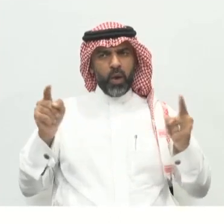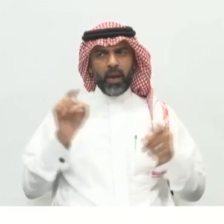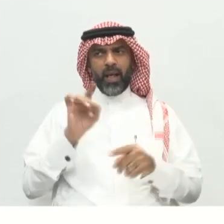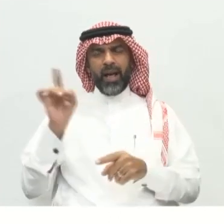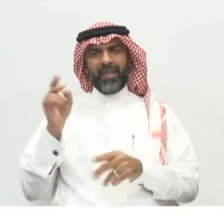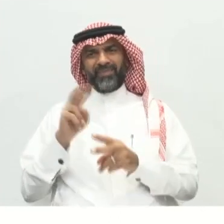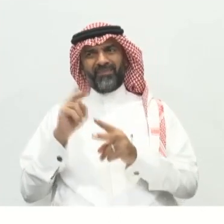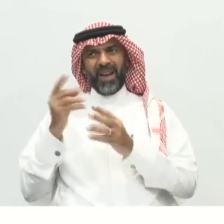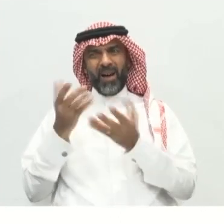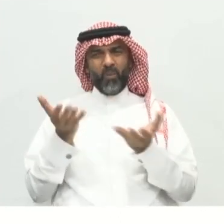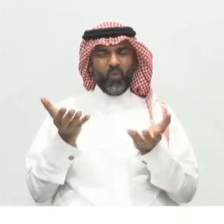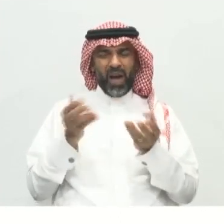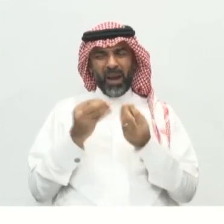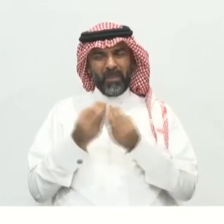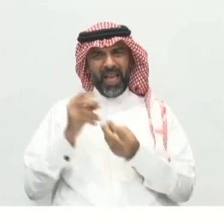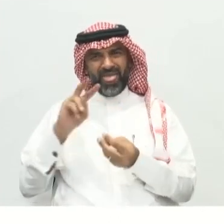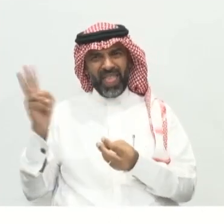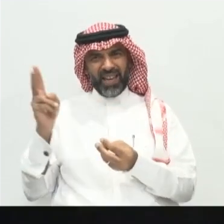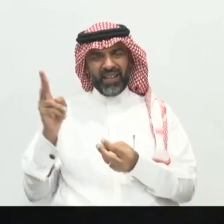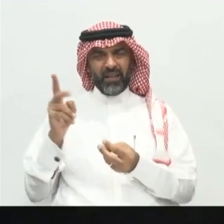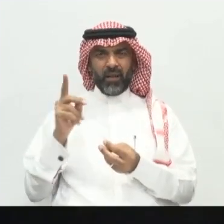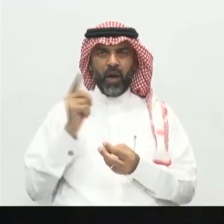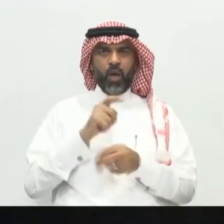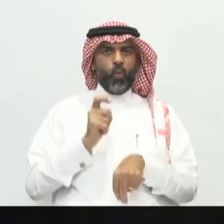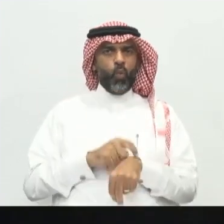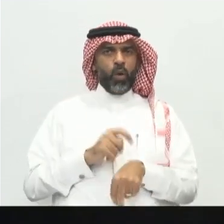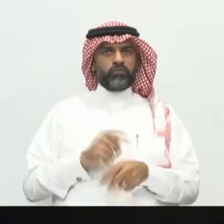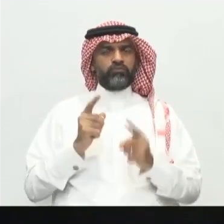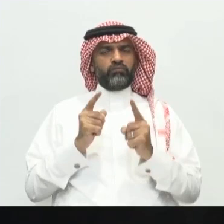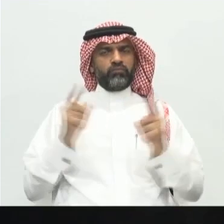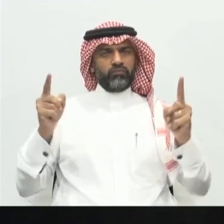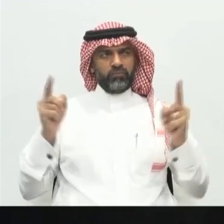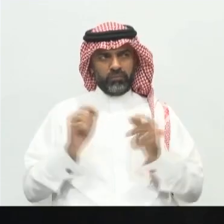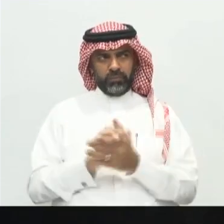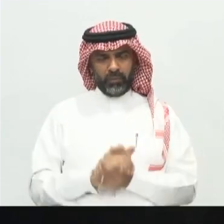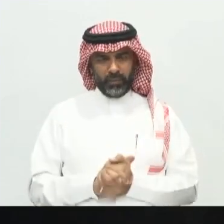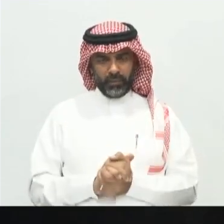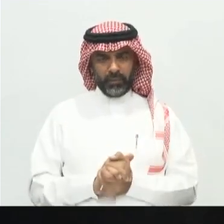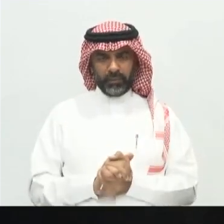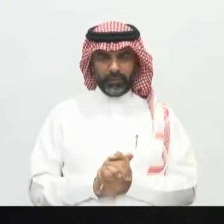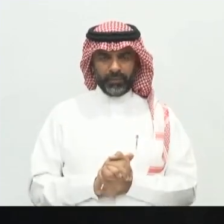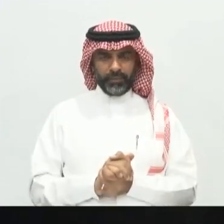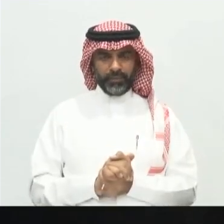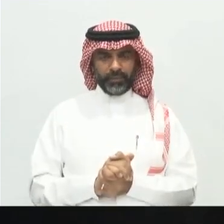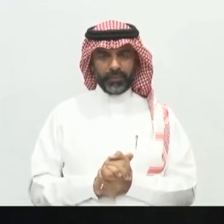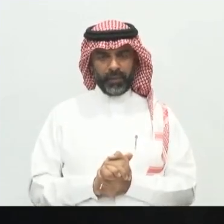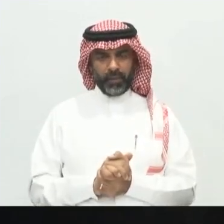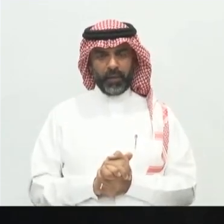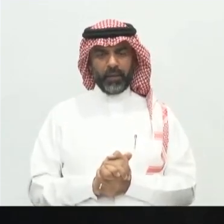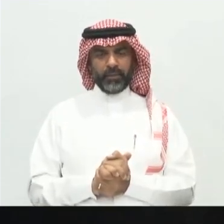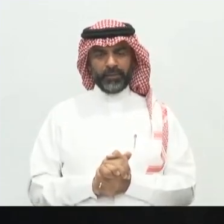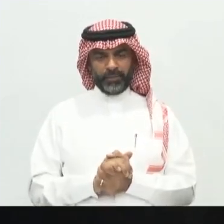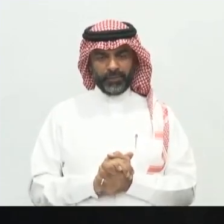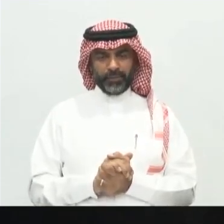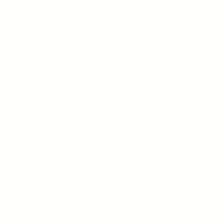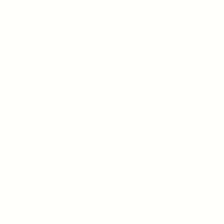الاستدلاليه كما ذكرنا في الدرس السابق بان مقارنه بالثلاث خوارزميات القوى المفرطه وبرمجه الاعداد